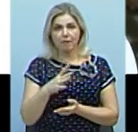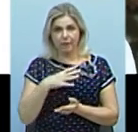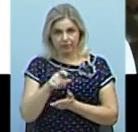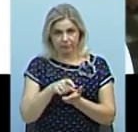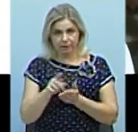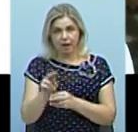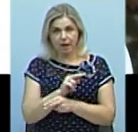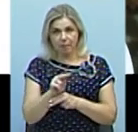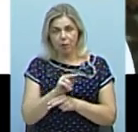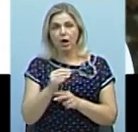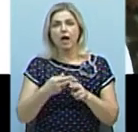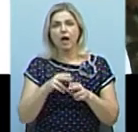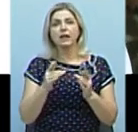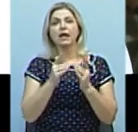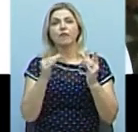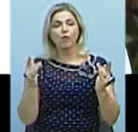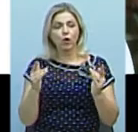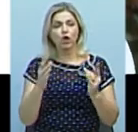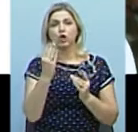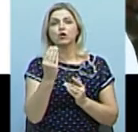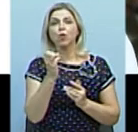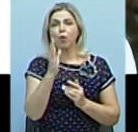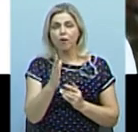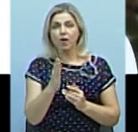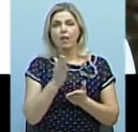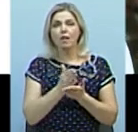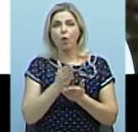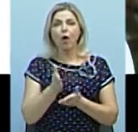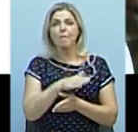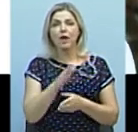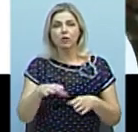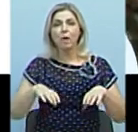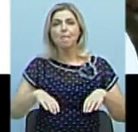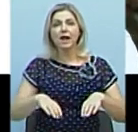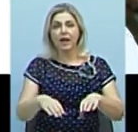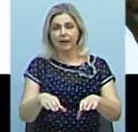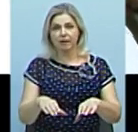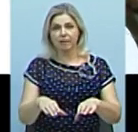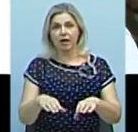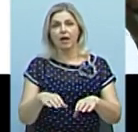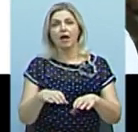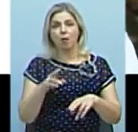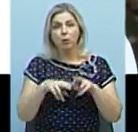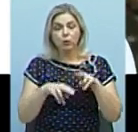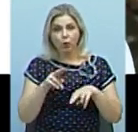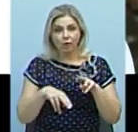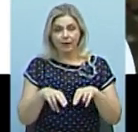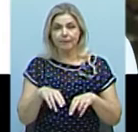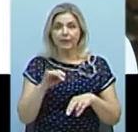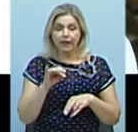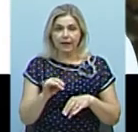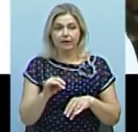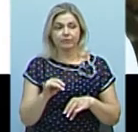Зазначена споруда, деформаційний шов, знаходиться між плитами прогінних будов. От. І